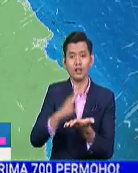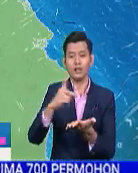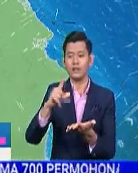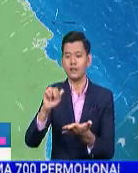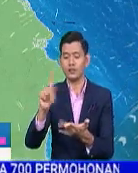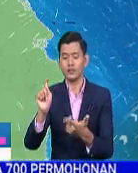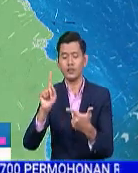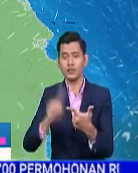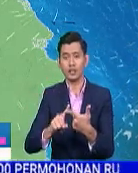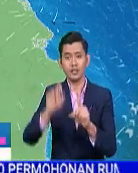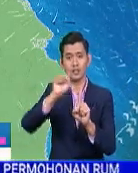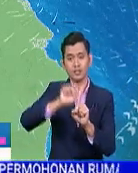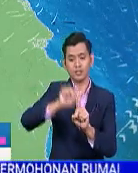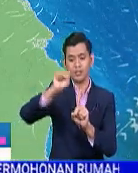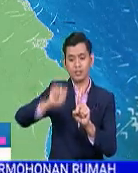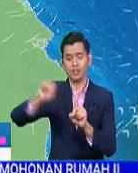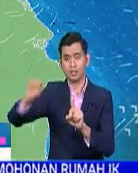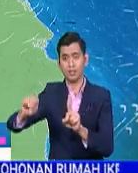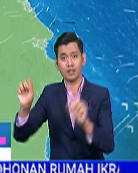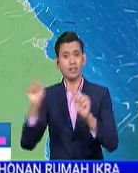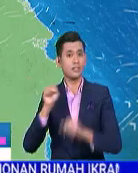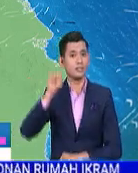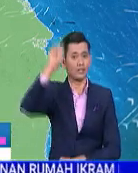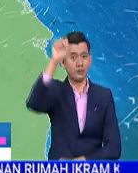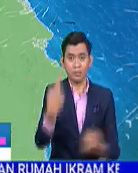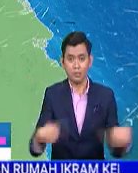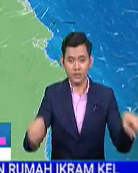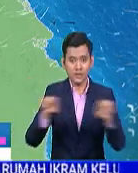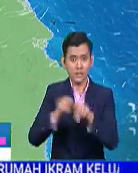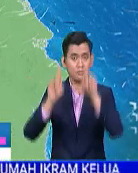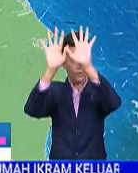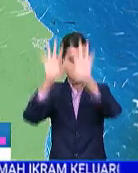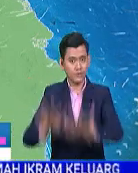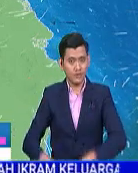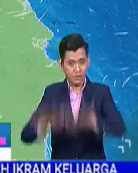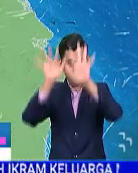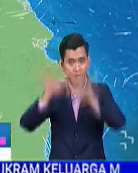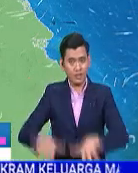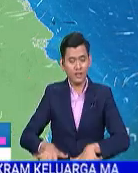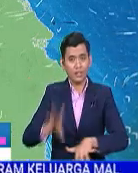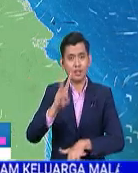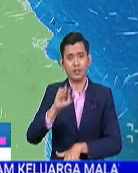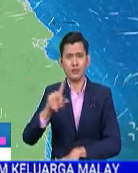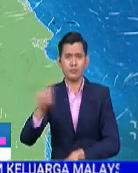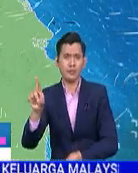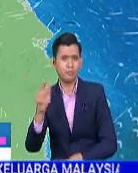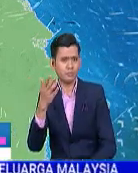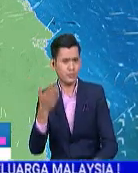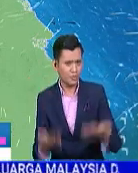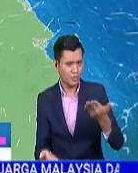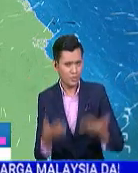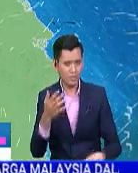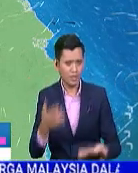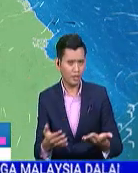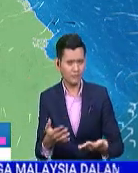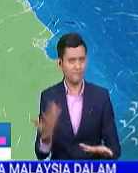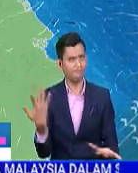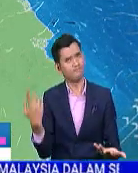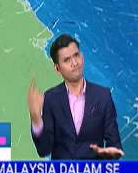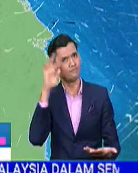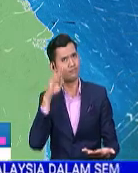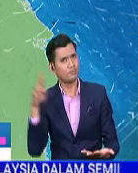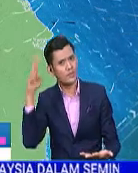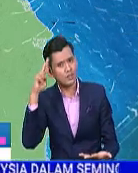juga Sandakan negeri Sabah. Untuk malam nanti, Jabatan Meteorologi Malaysia masih lagi menjangkakan keadaan cuaca